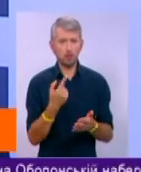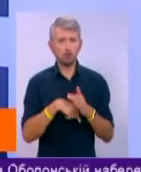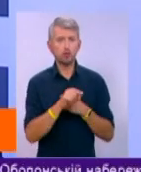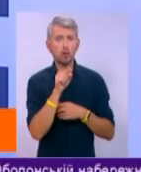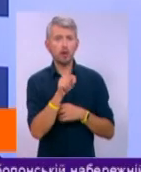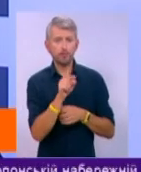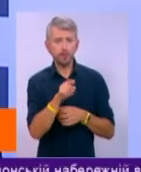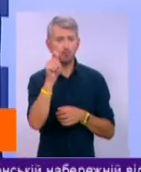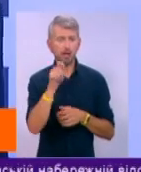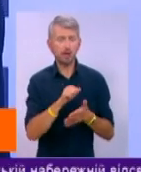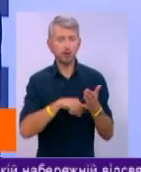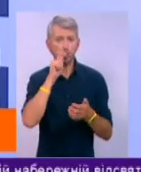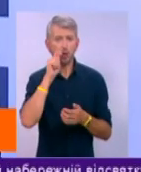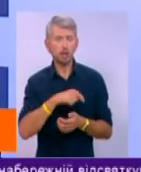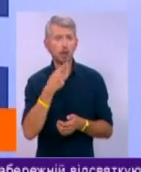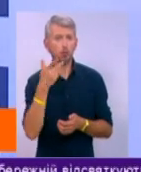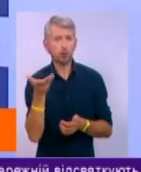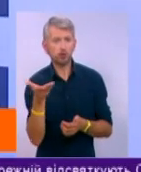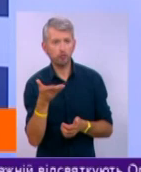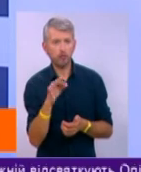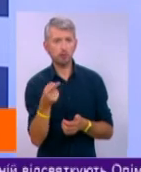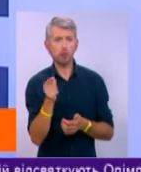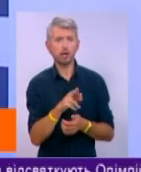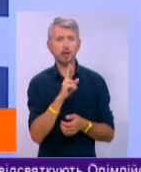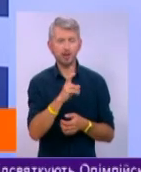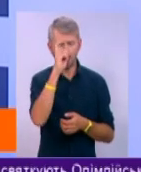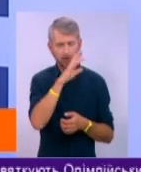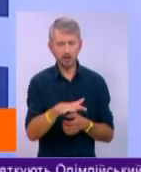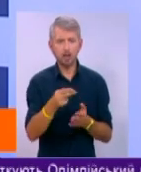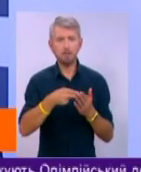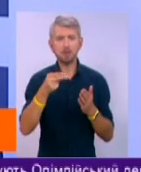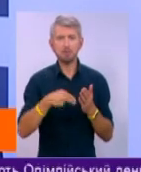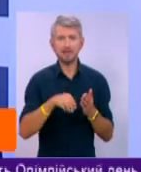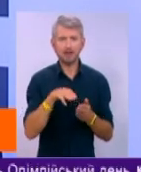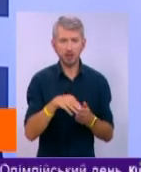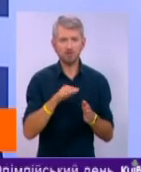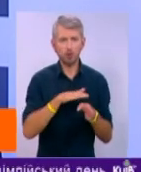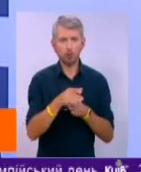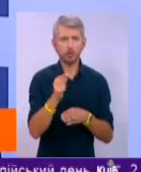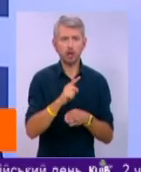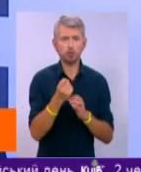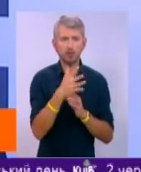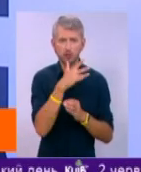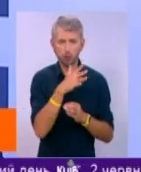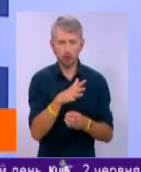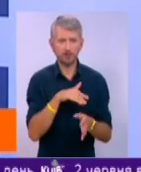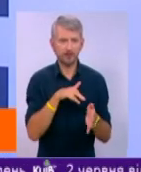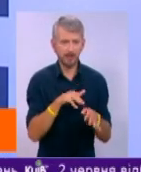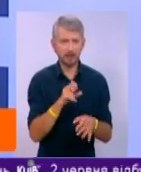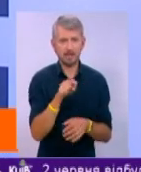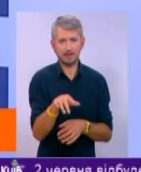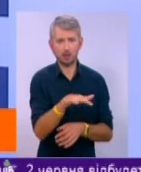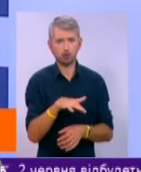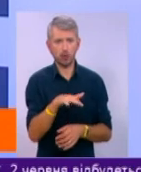він приїхав від України прозвітувати про те, як країна-підписант виконує те, що 15 років діє на її території.